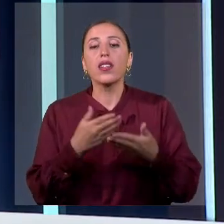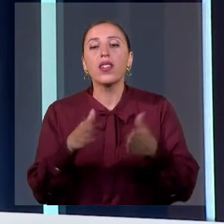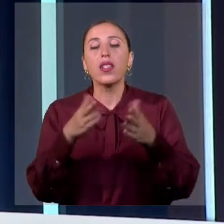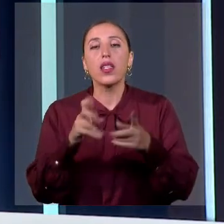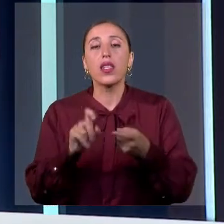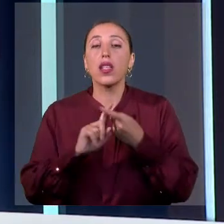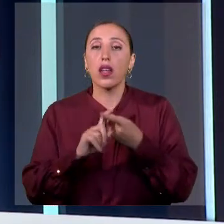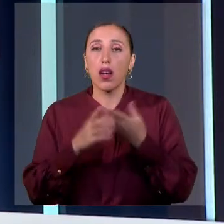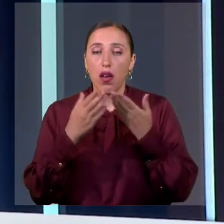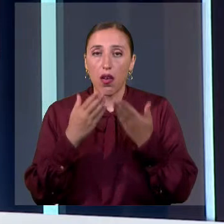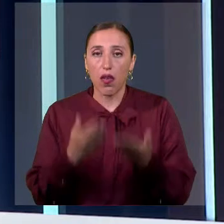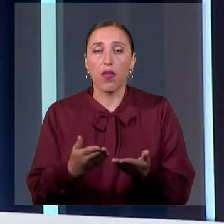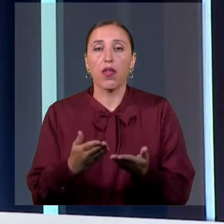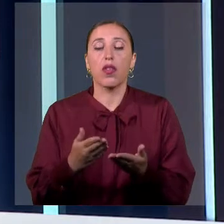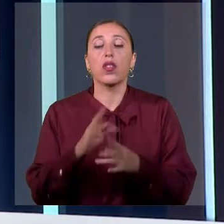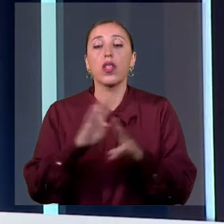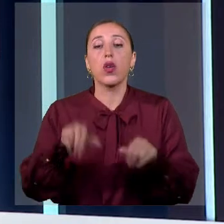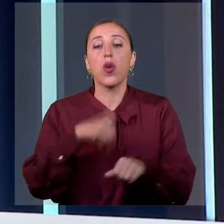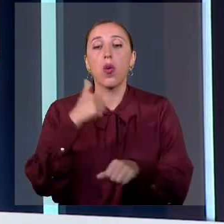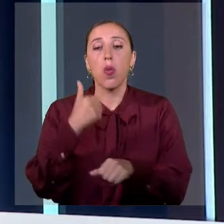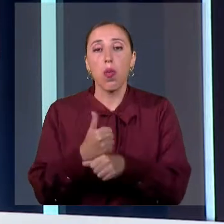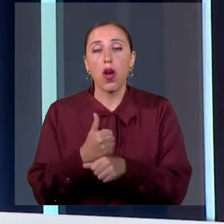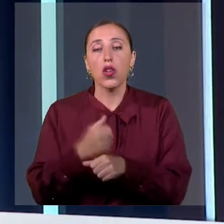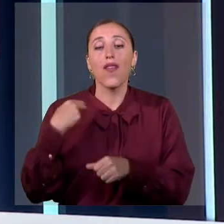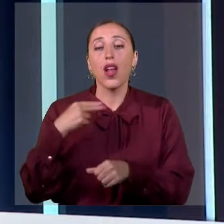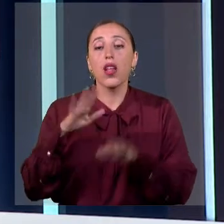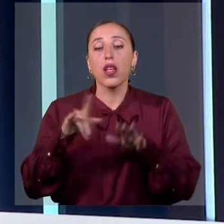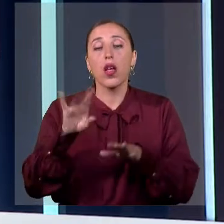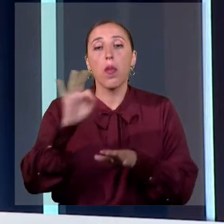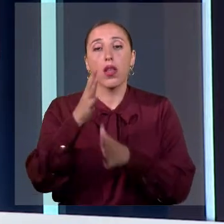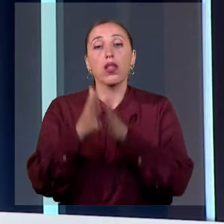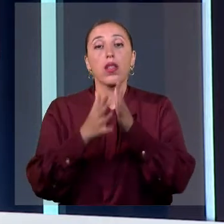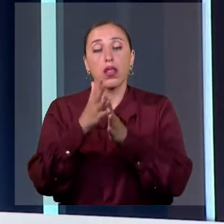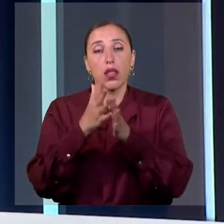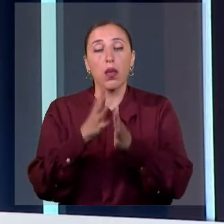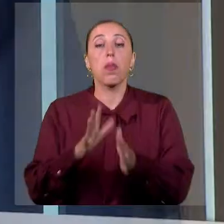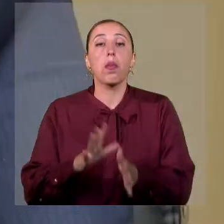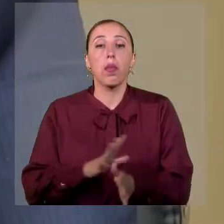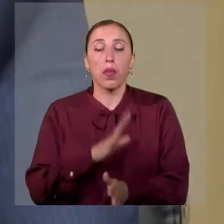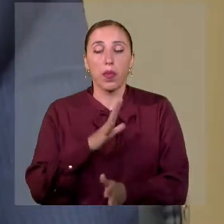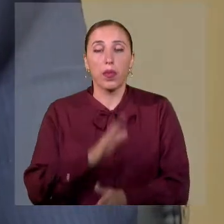Փաշինյանը Վլադիվոստոկում հայ համայնքի մի խումբ ներկայացուցիչների հետ հանդիպմանը։